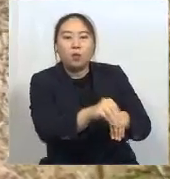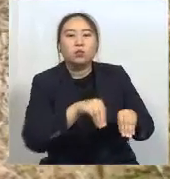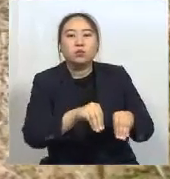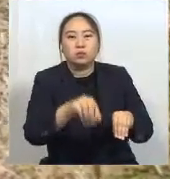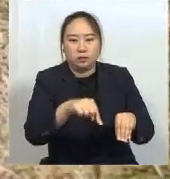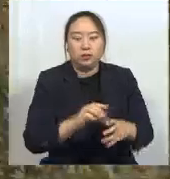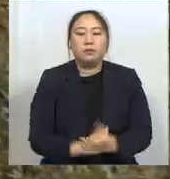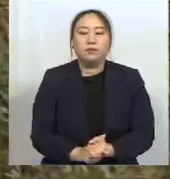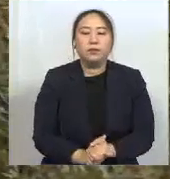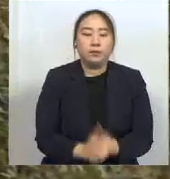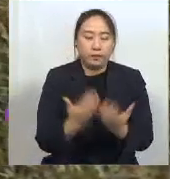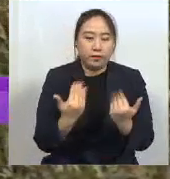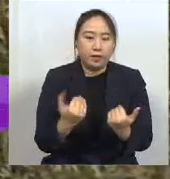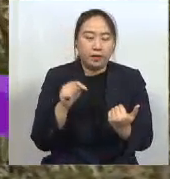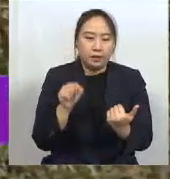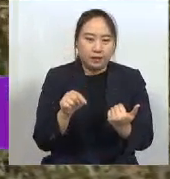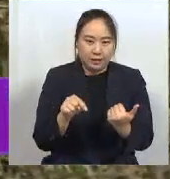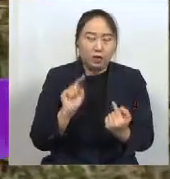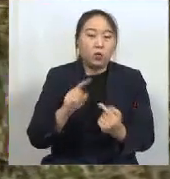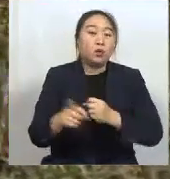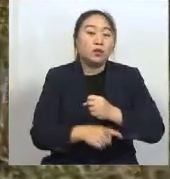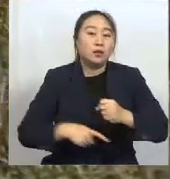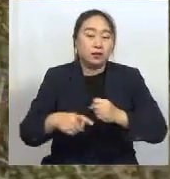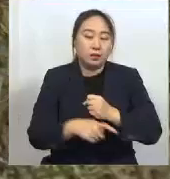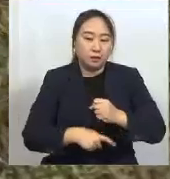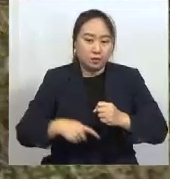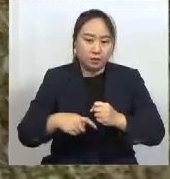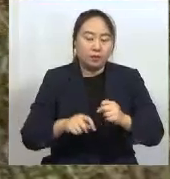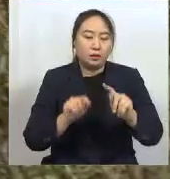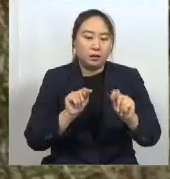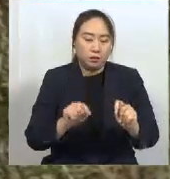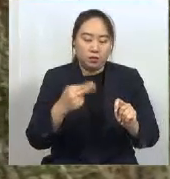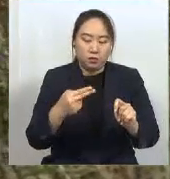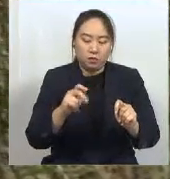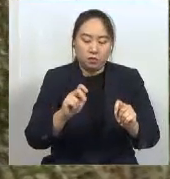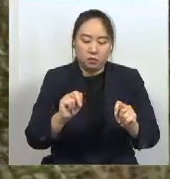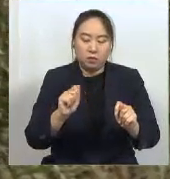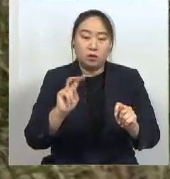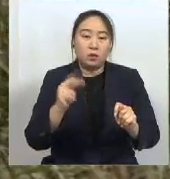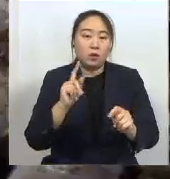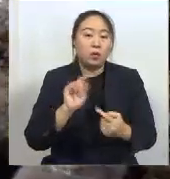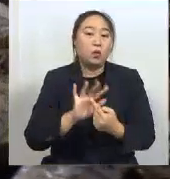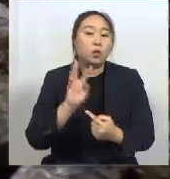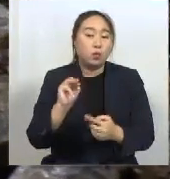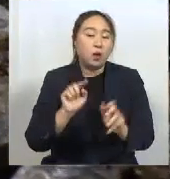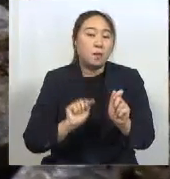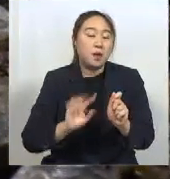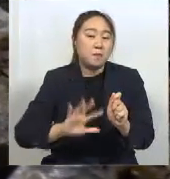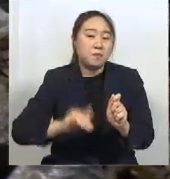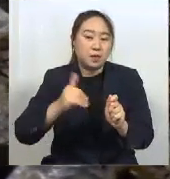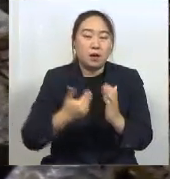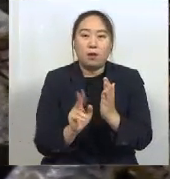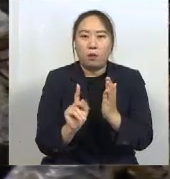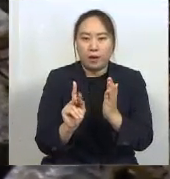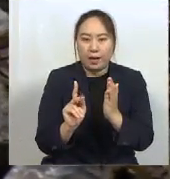เนี่ยแหละค่ะเป็นสถานการณ์ที่เกิดขึ้นกับชาวนาในตำบลหนองตูมอำเภอเมืองขอนแก่นนะคะที่เขาต้องมาสูบ